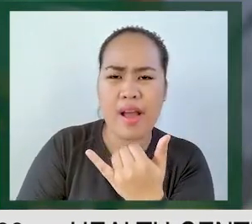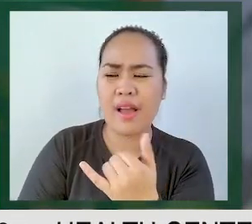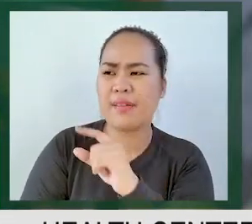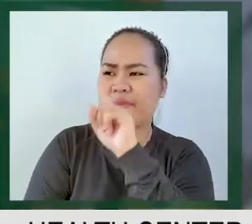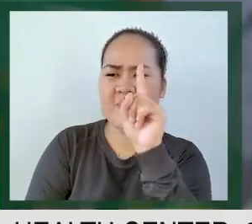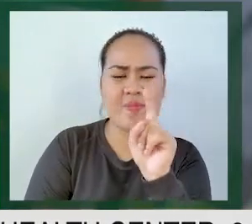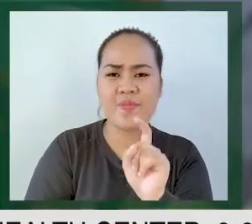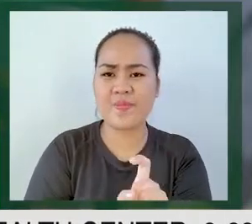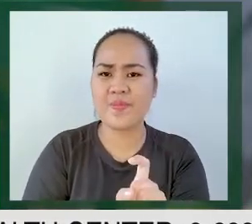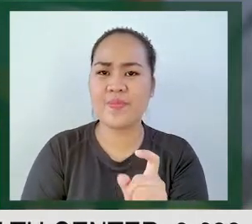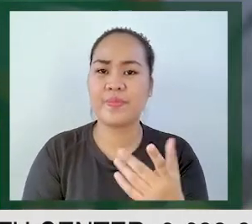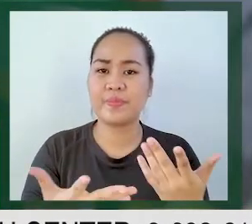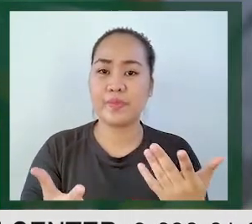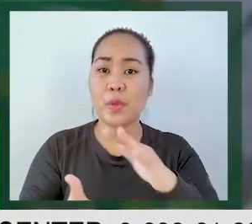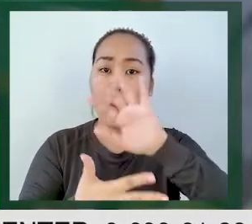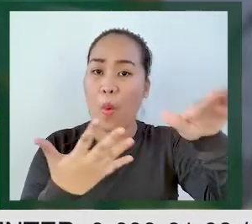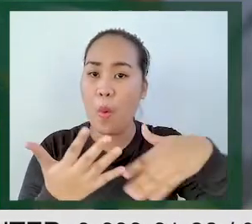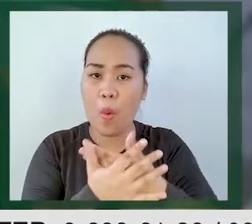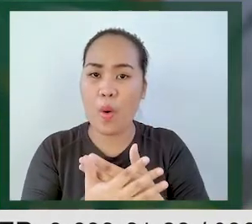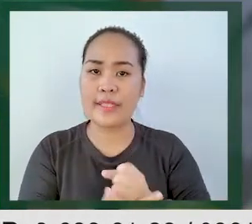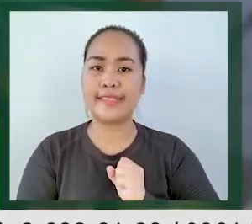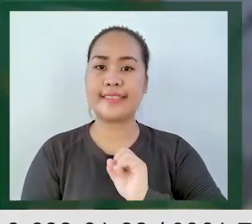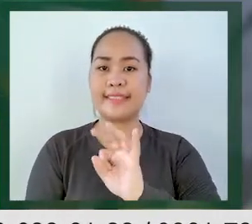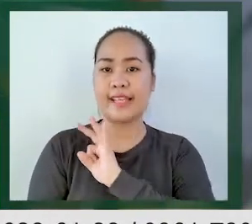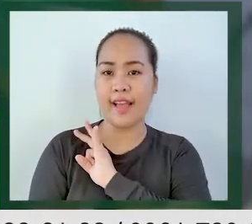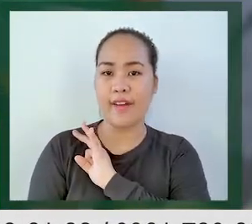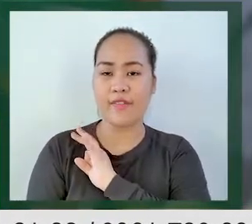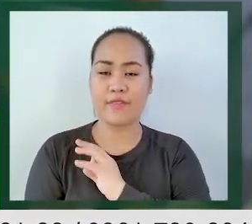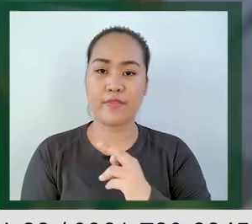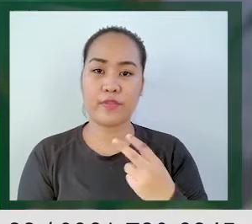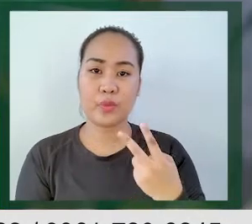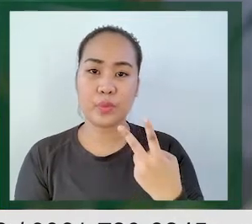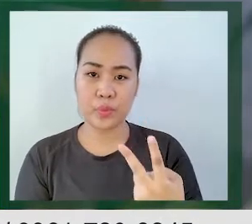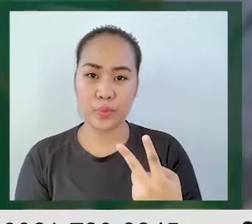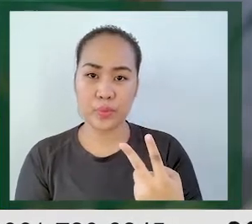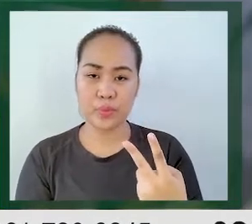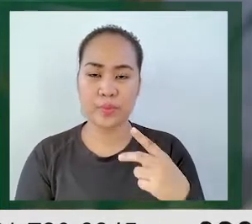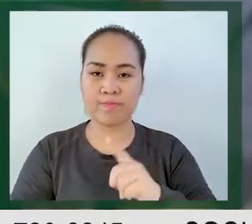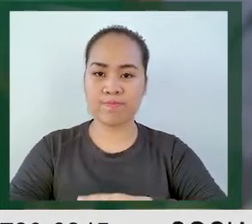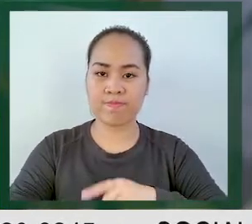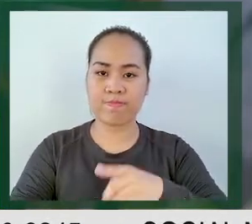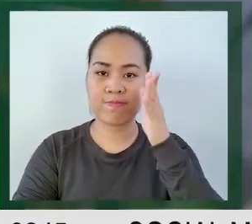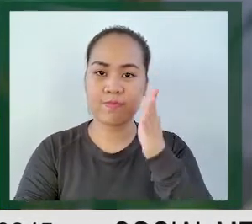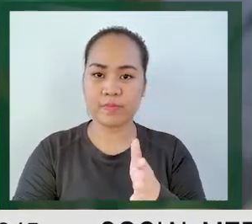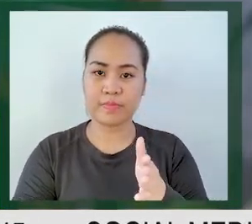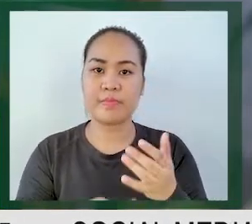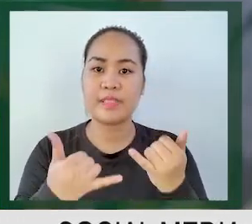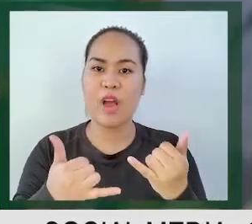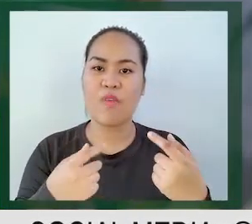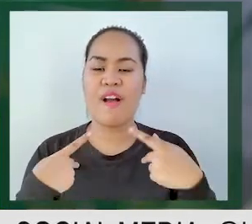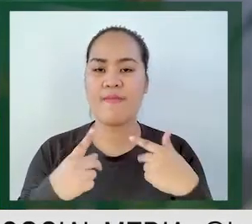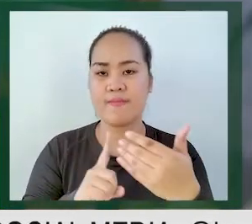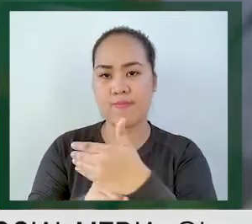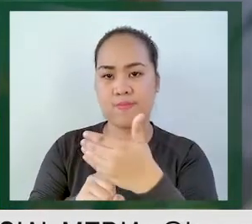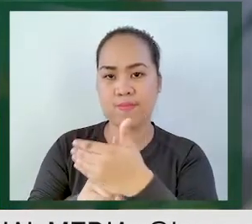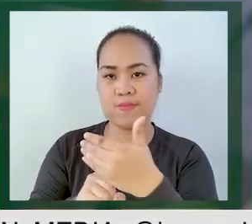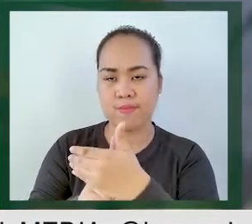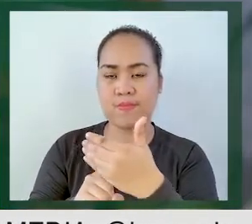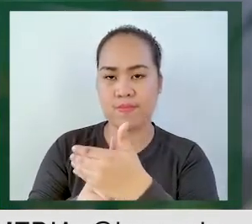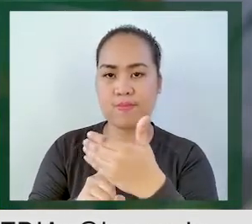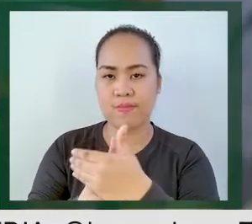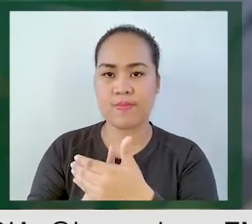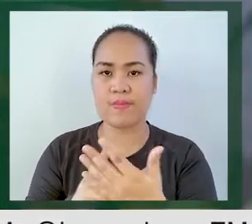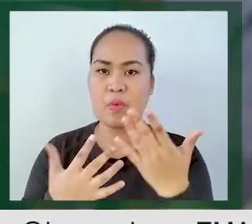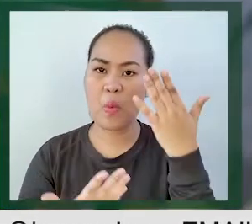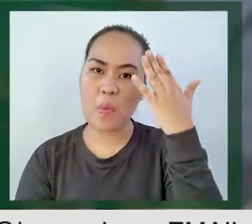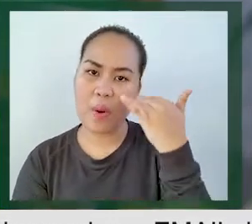are undergoing mandatory quarantine because of exposure sa COVID positive patient. So sa akin lamang po, no,